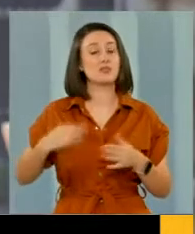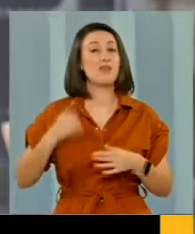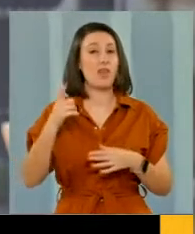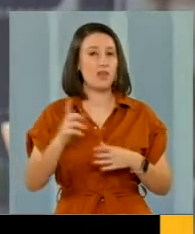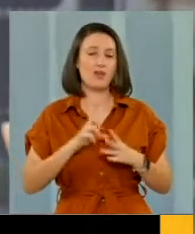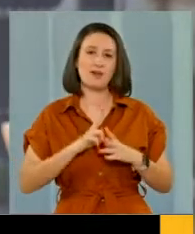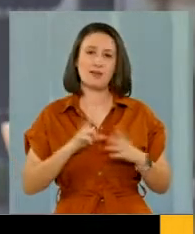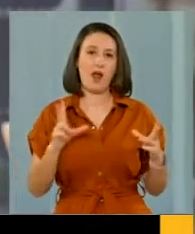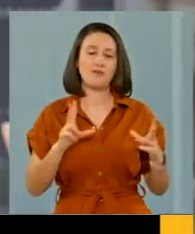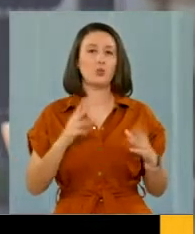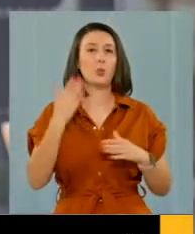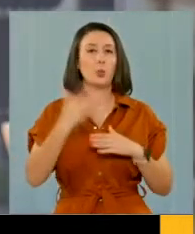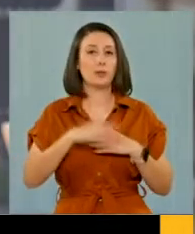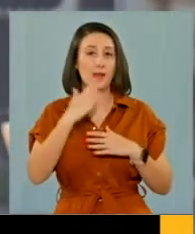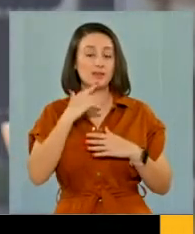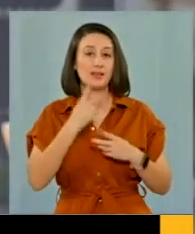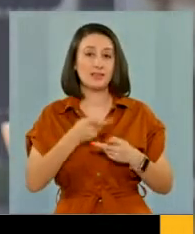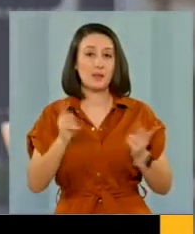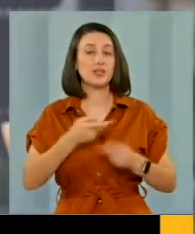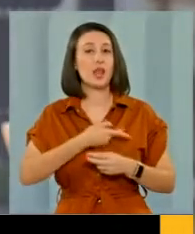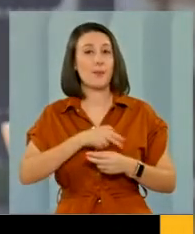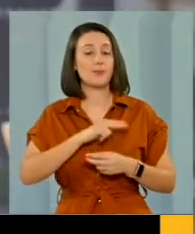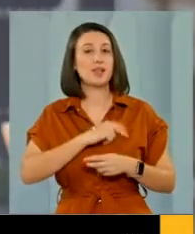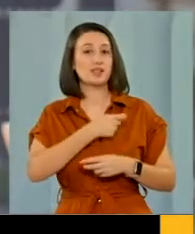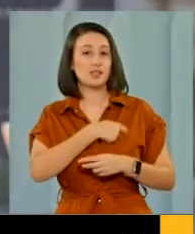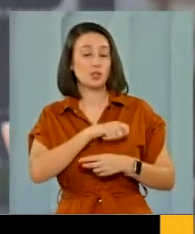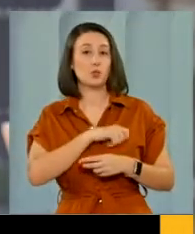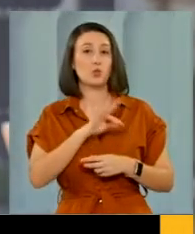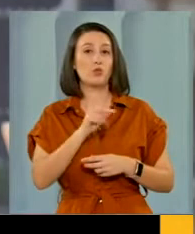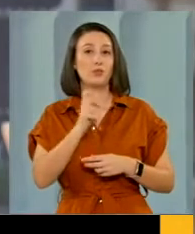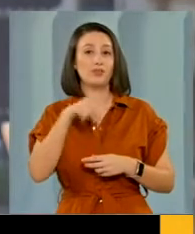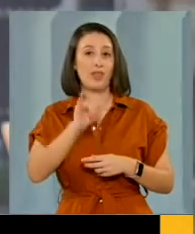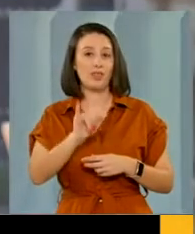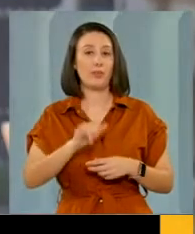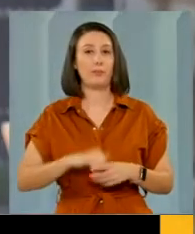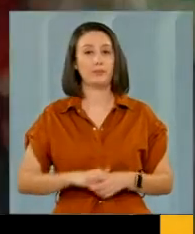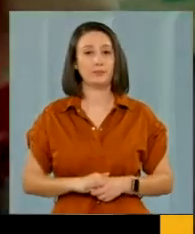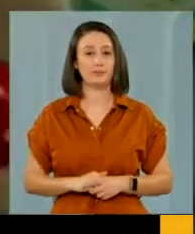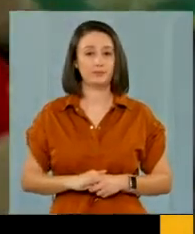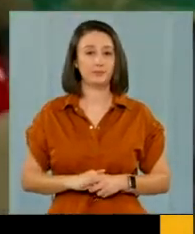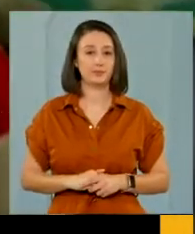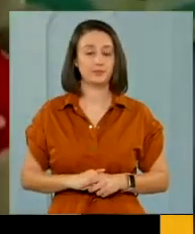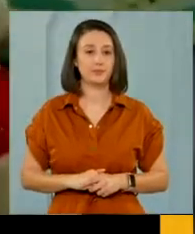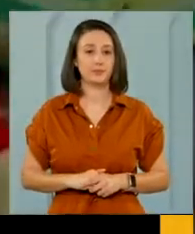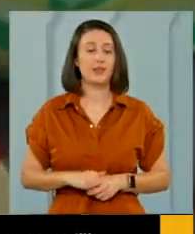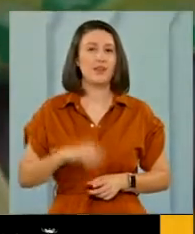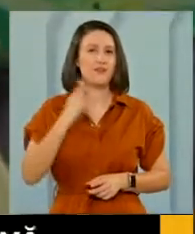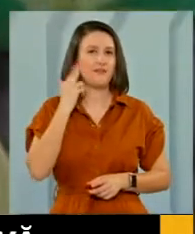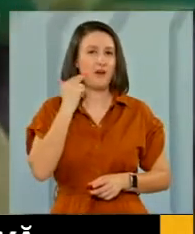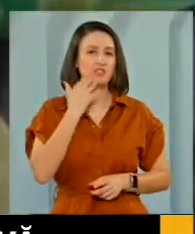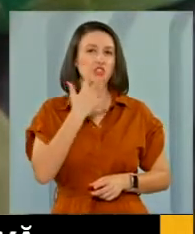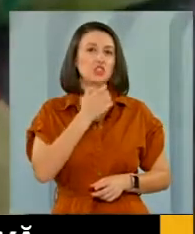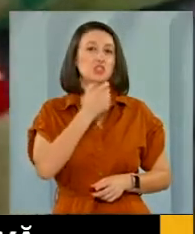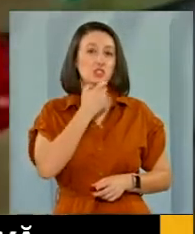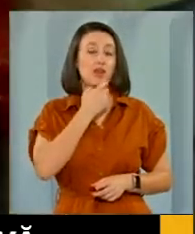sa agravat in ultimele zile transmite reprezentanții institutului clinic Fundeni fetiță în vârstă de